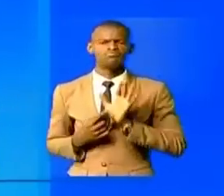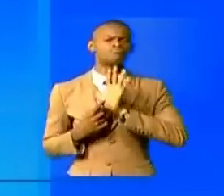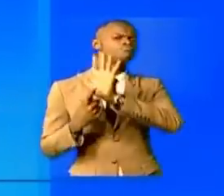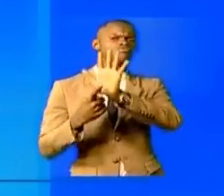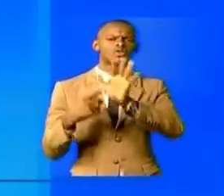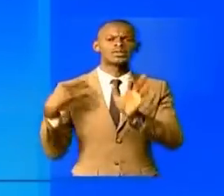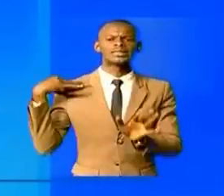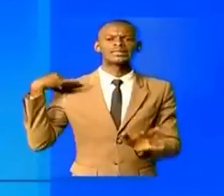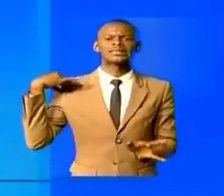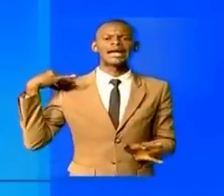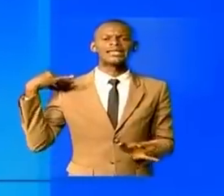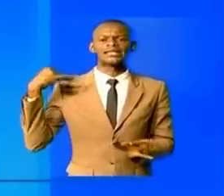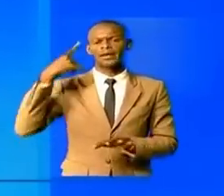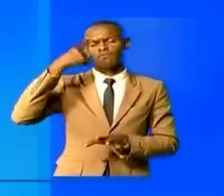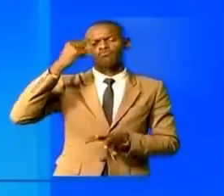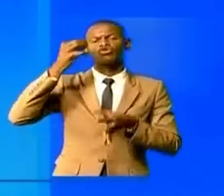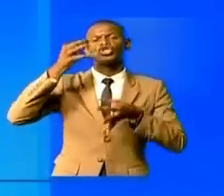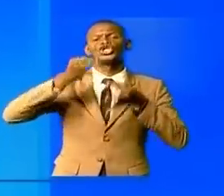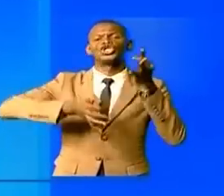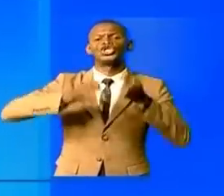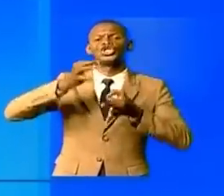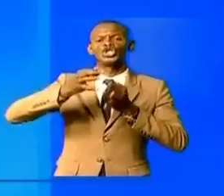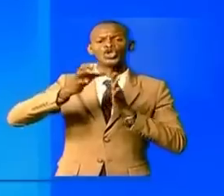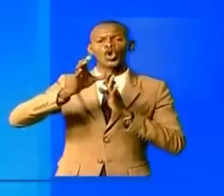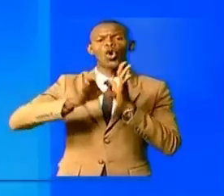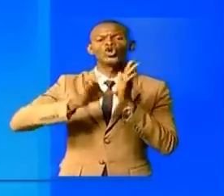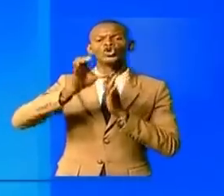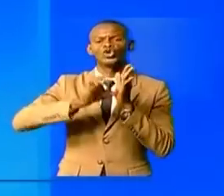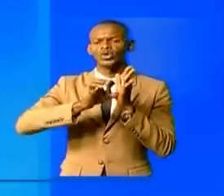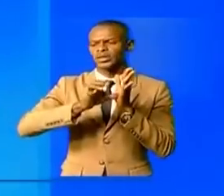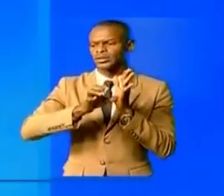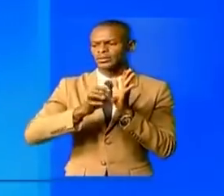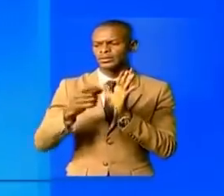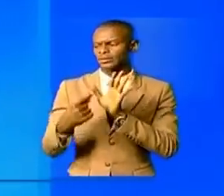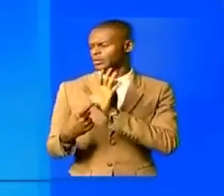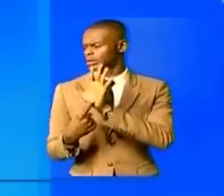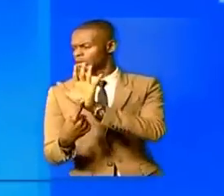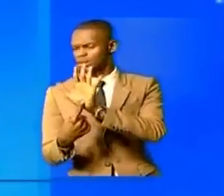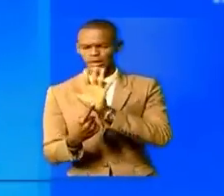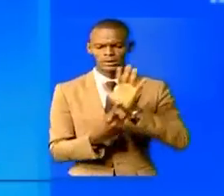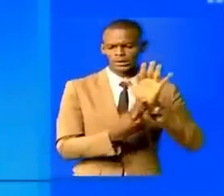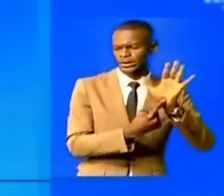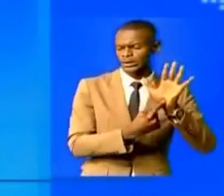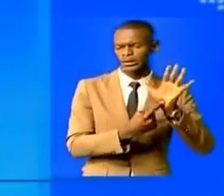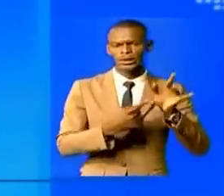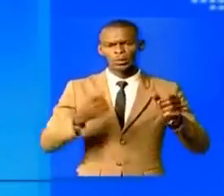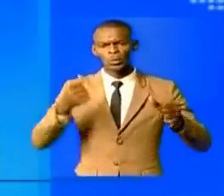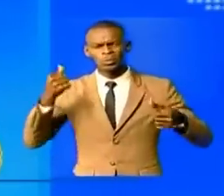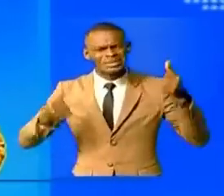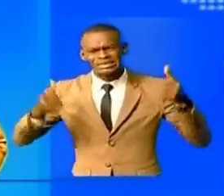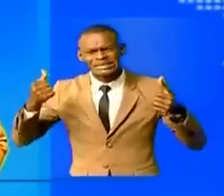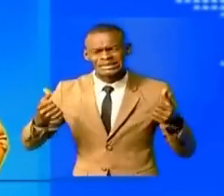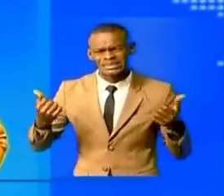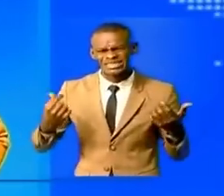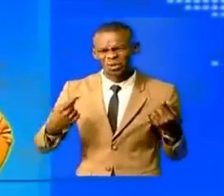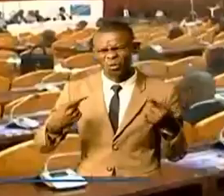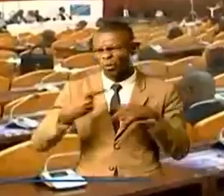professeur Matadi Nengassi, au congrès de trancher, s'il y a des arrangements à faire, c'est à ce niveau-là. Il a été interrogé par notre